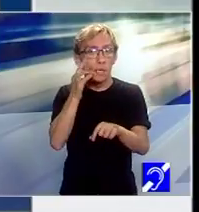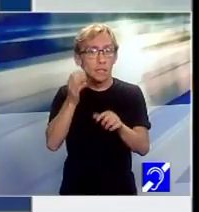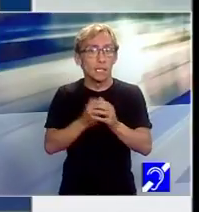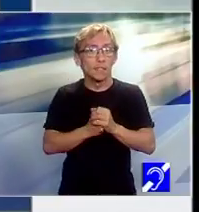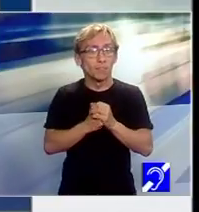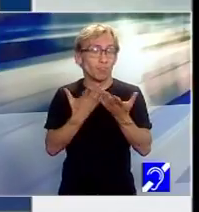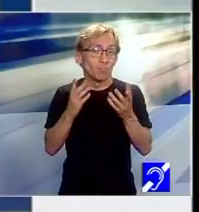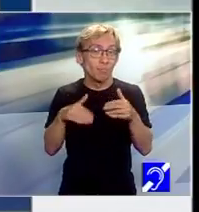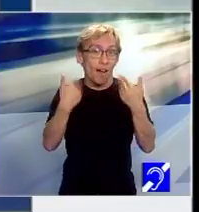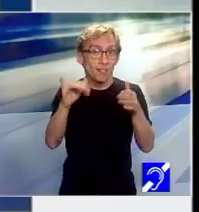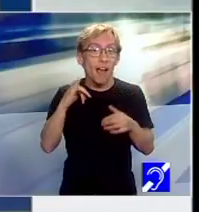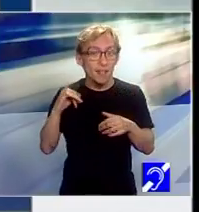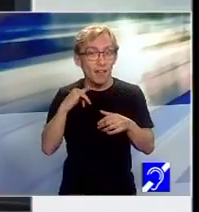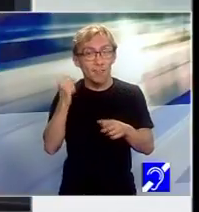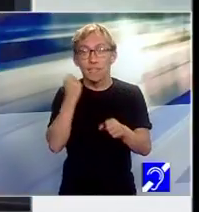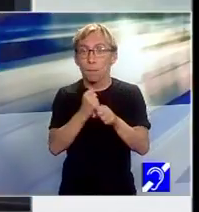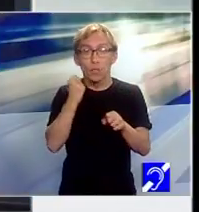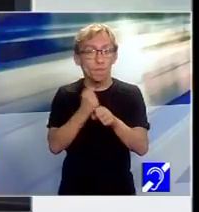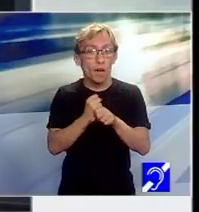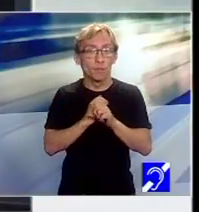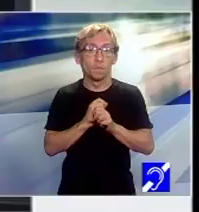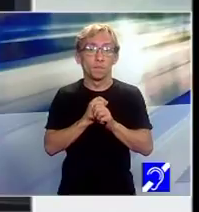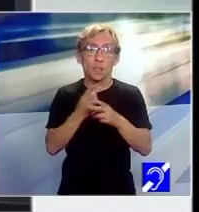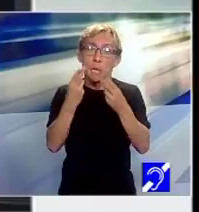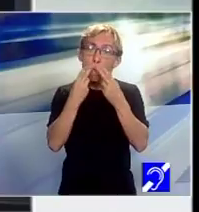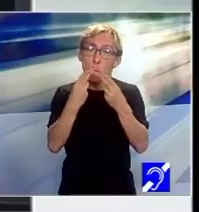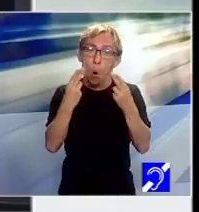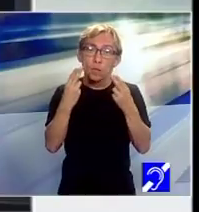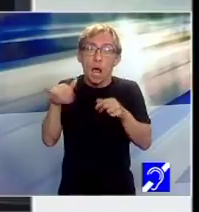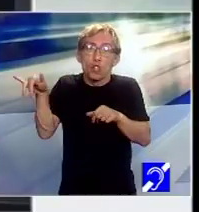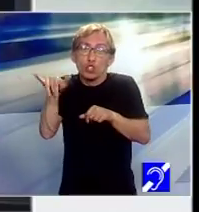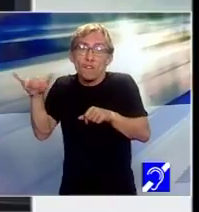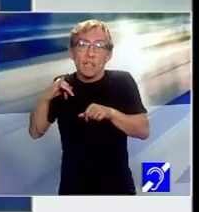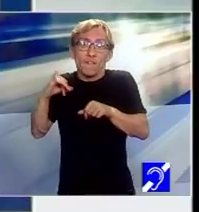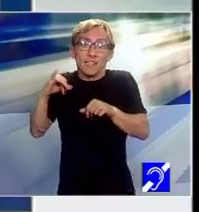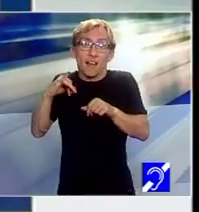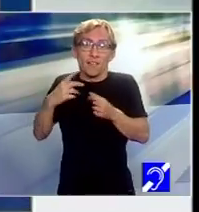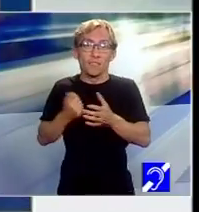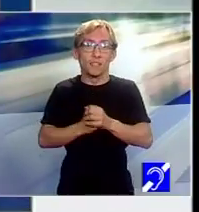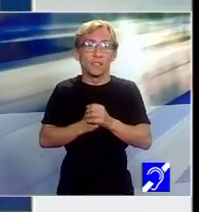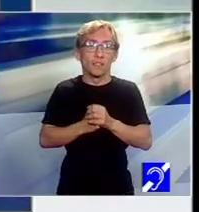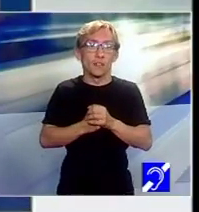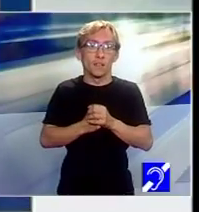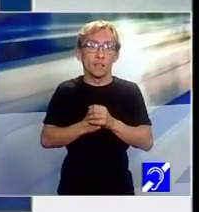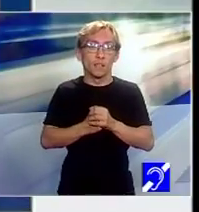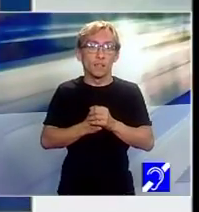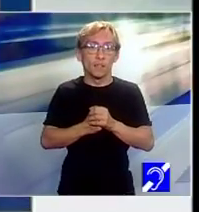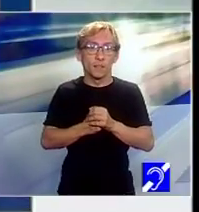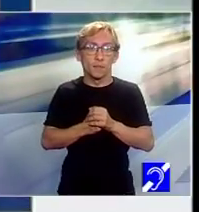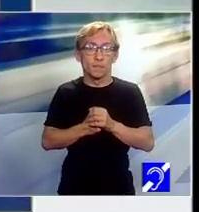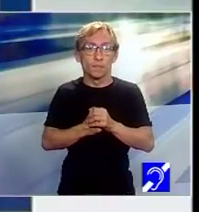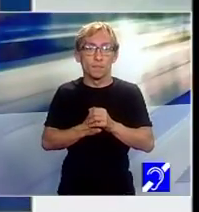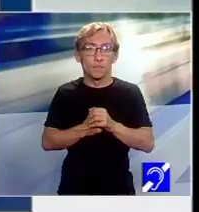dacă îți dai interesul, se pot face și lucruri. Important este să-și dea cineva interesul și să prindă acele capete de ață care